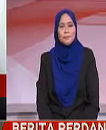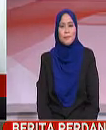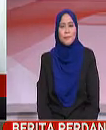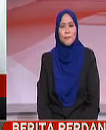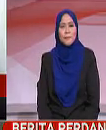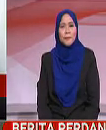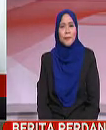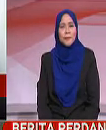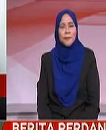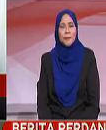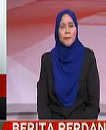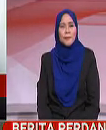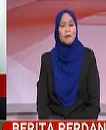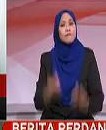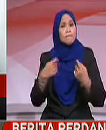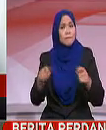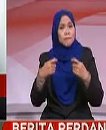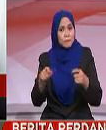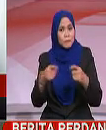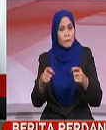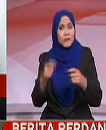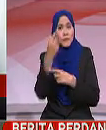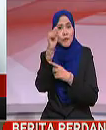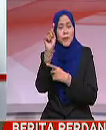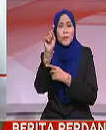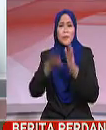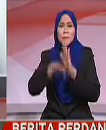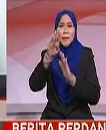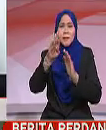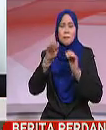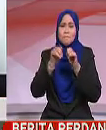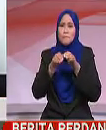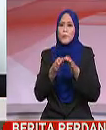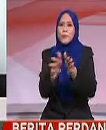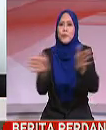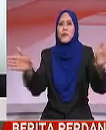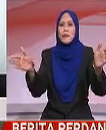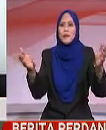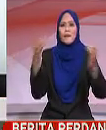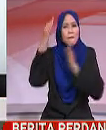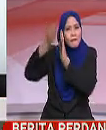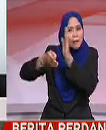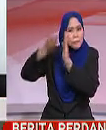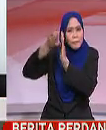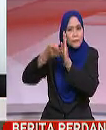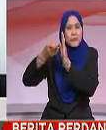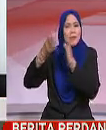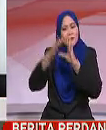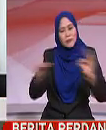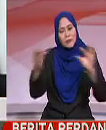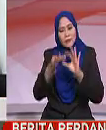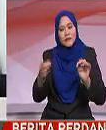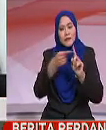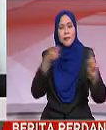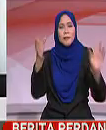Dan kita akan cuba untuk lebih memperluaskan lagi ya filem-filem apa tu cerita-cerita dari